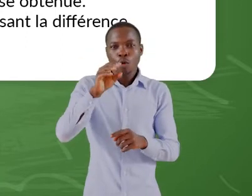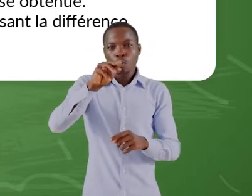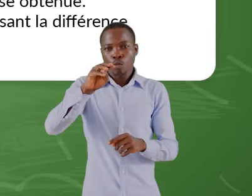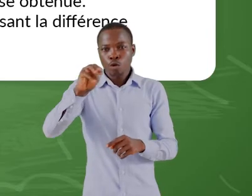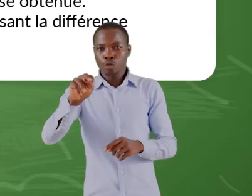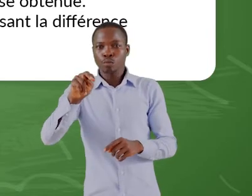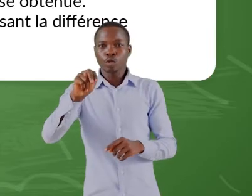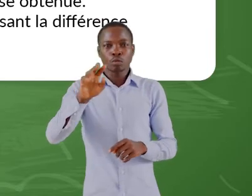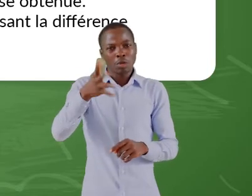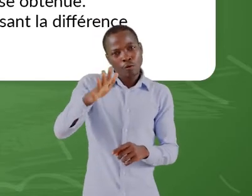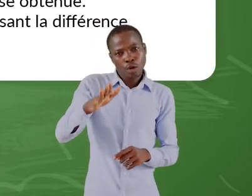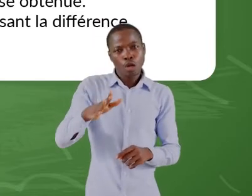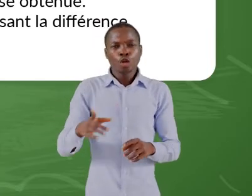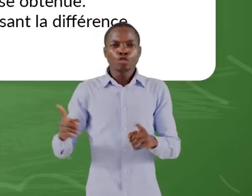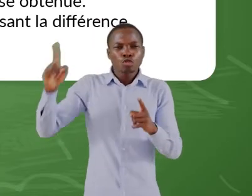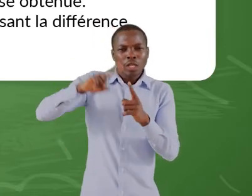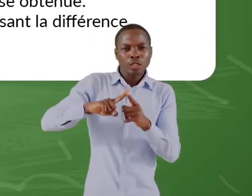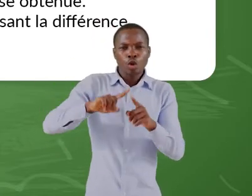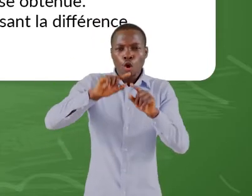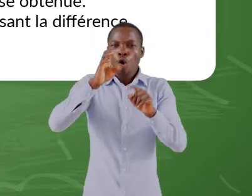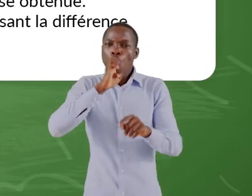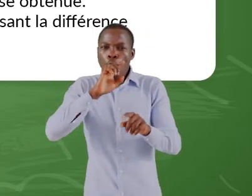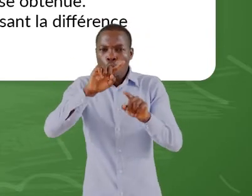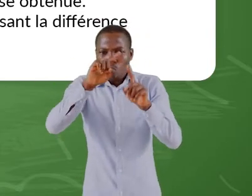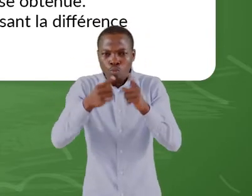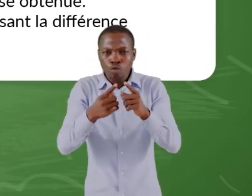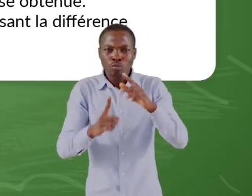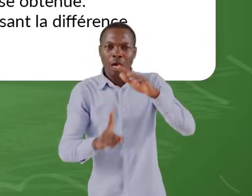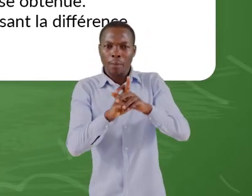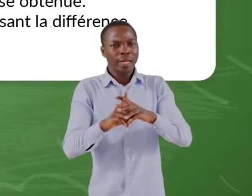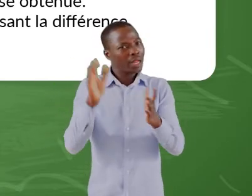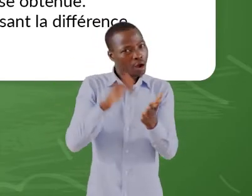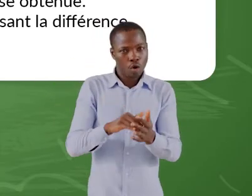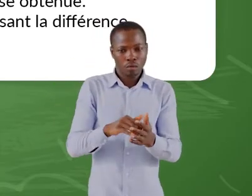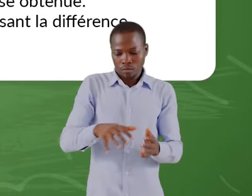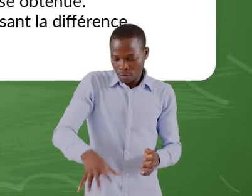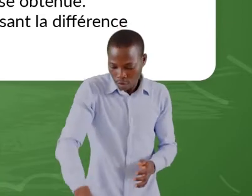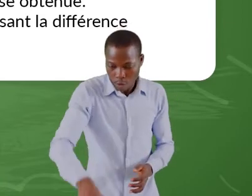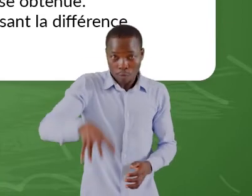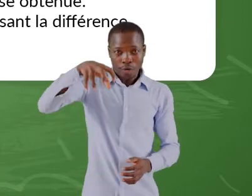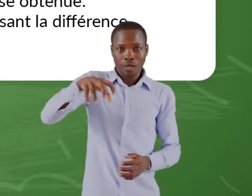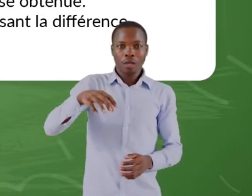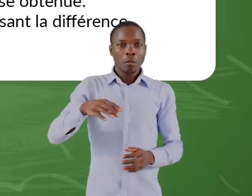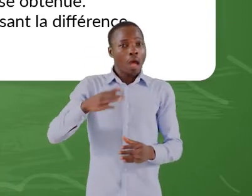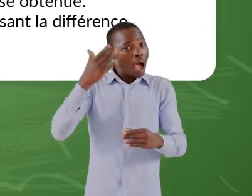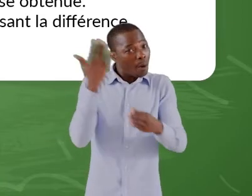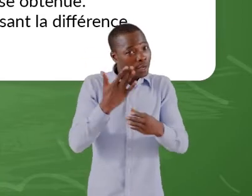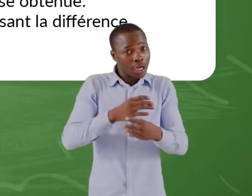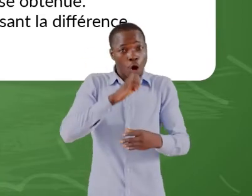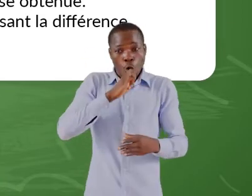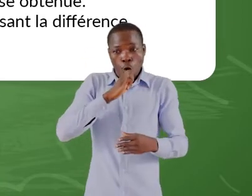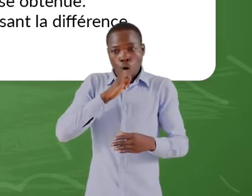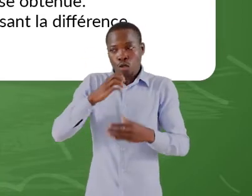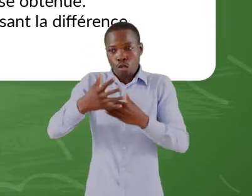ce qu'aucune bulle ne monte en surface. On retire la boîte en empêchant l'eau de